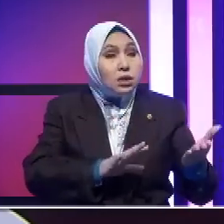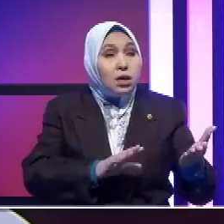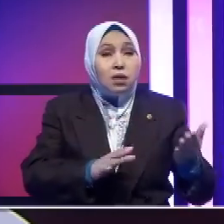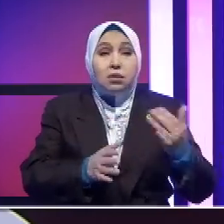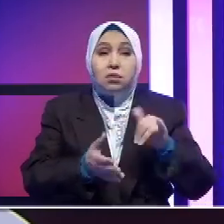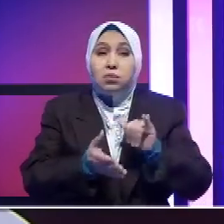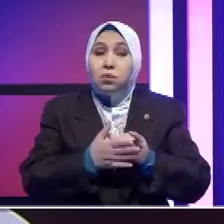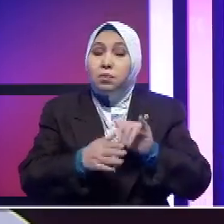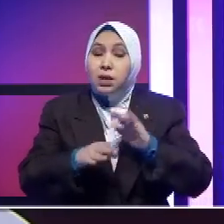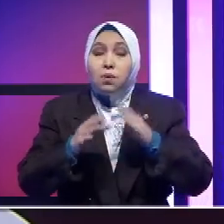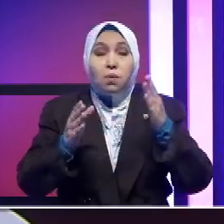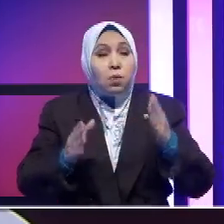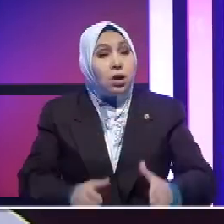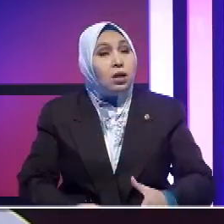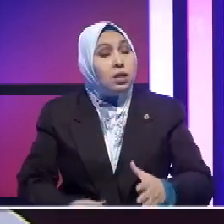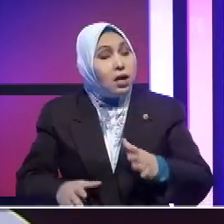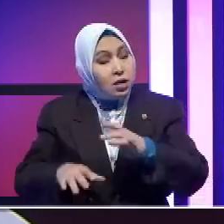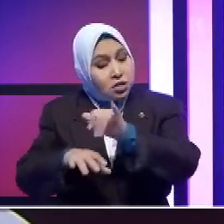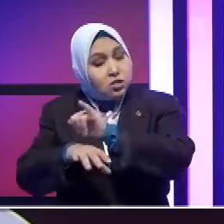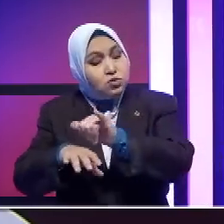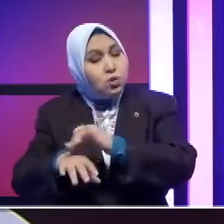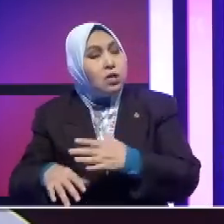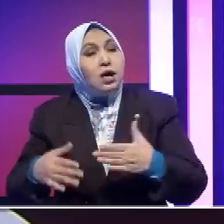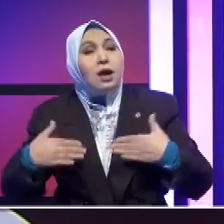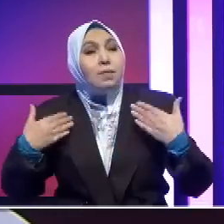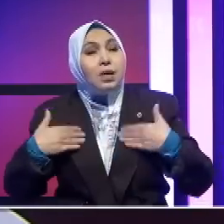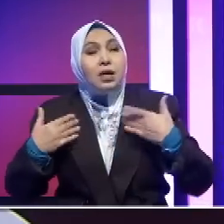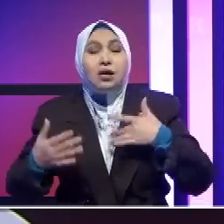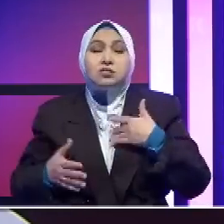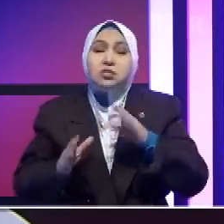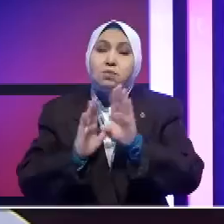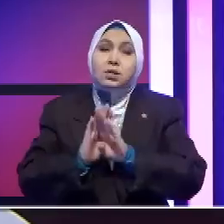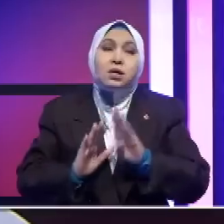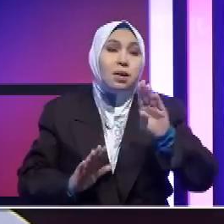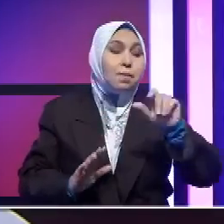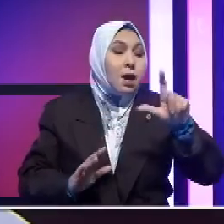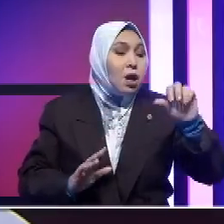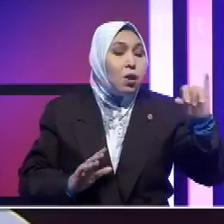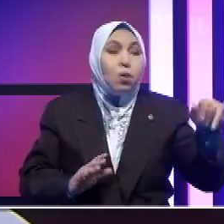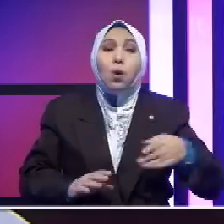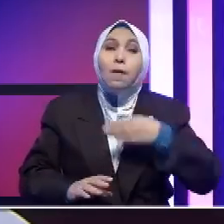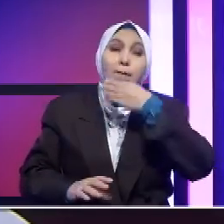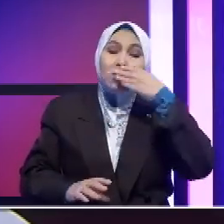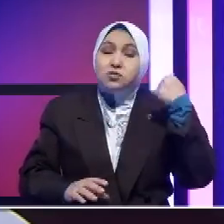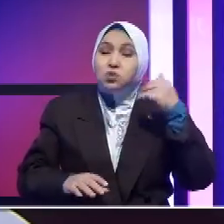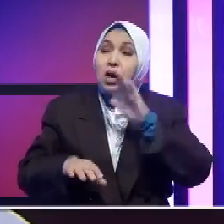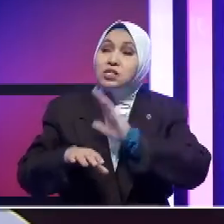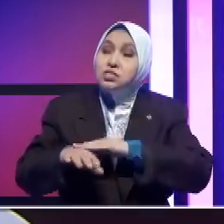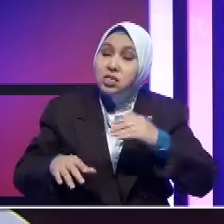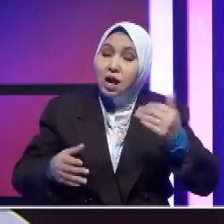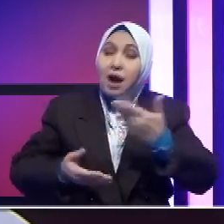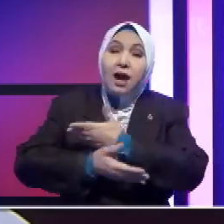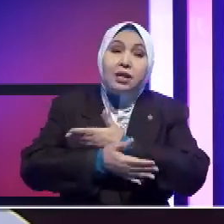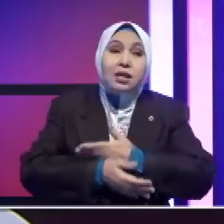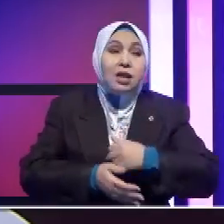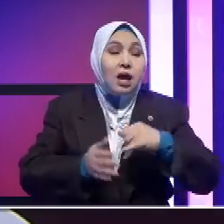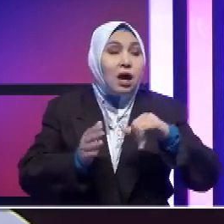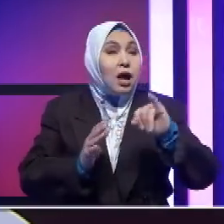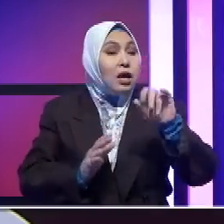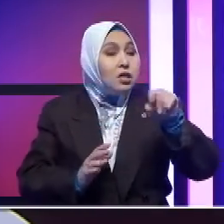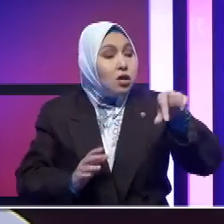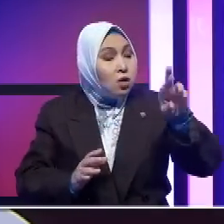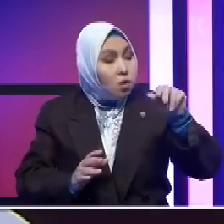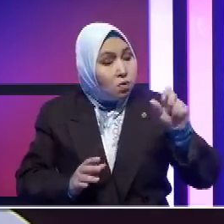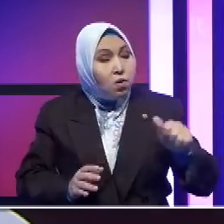Ya, pada orang yang di syurga seronoklah ya. Rasa berbaloi lah, baca Quran, puasa, ajar anak apa Iqra yang